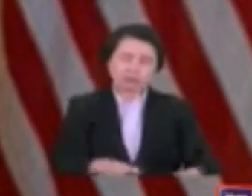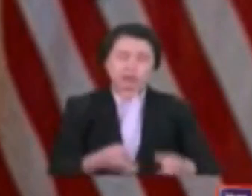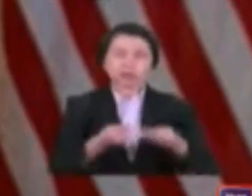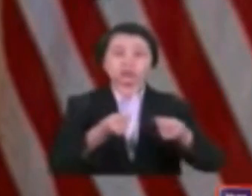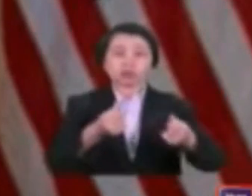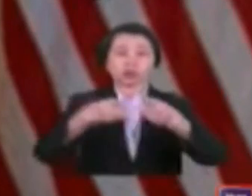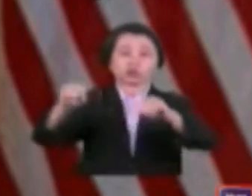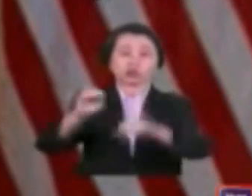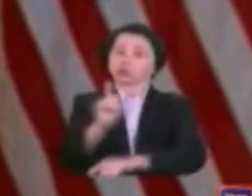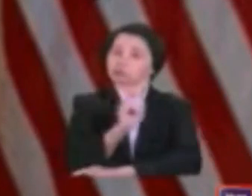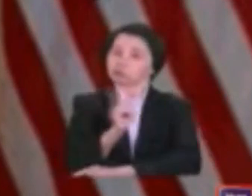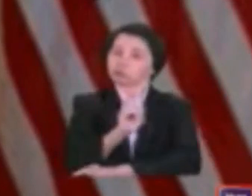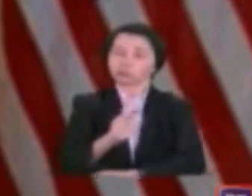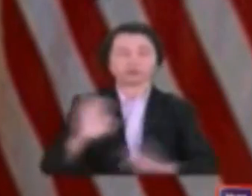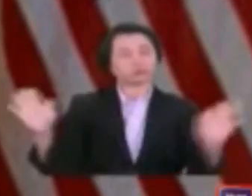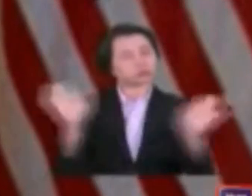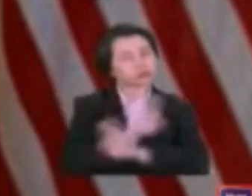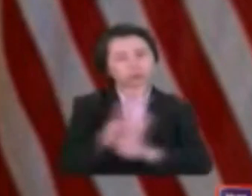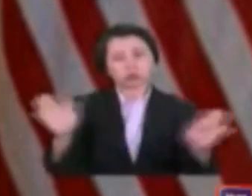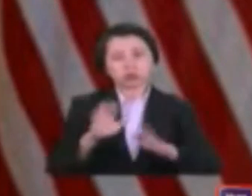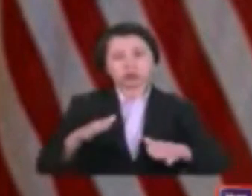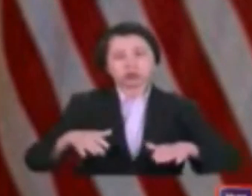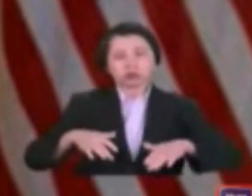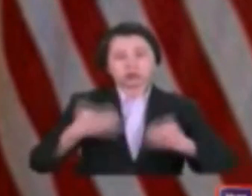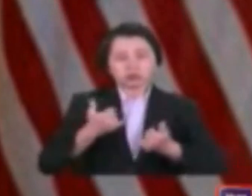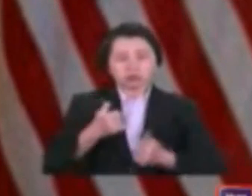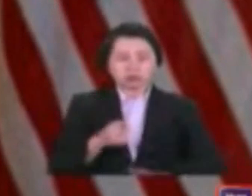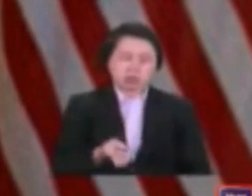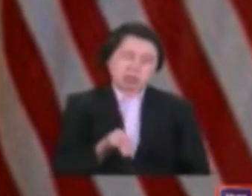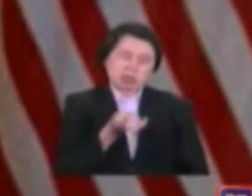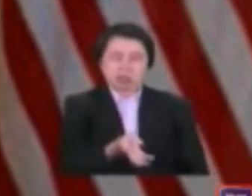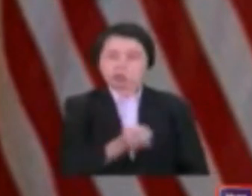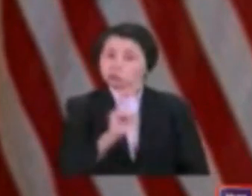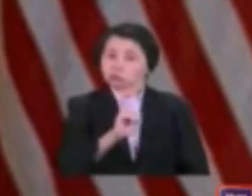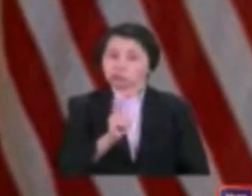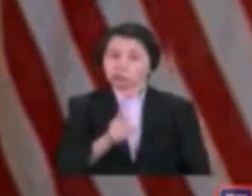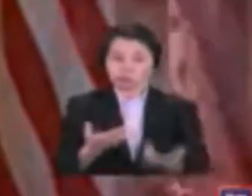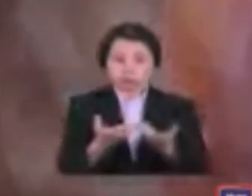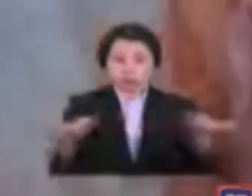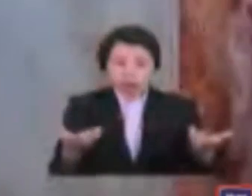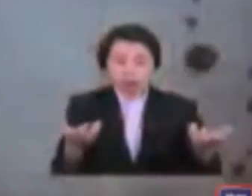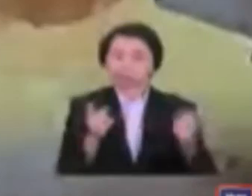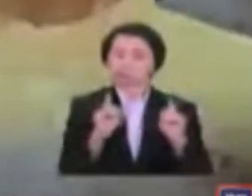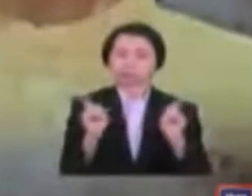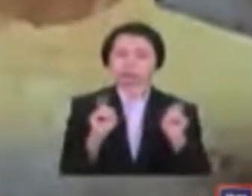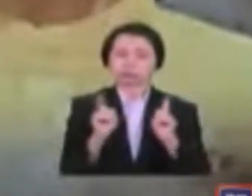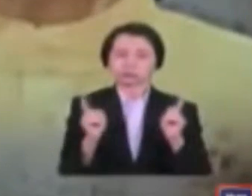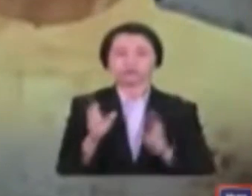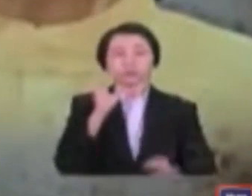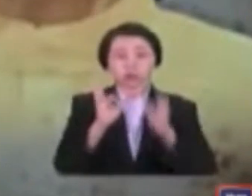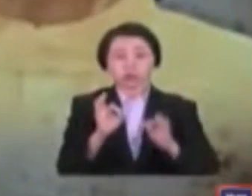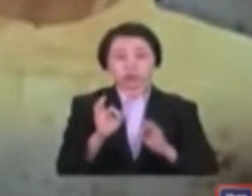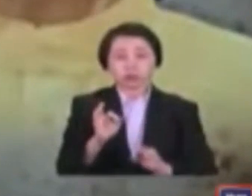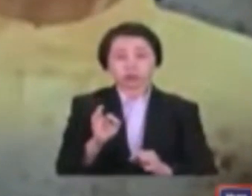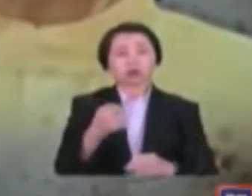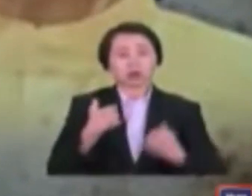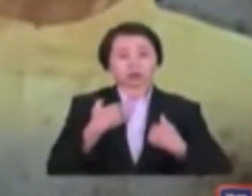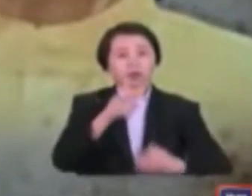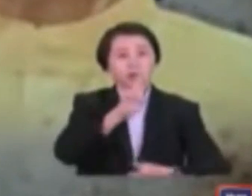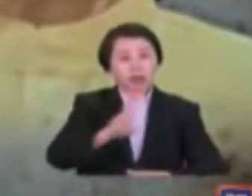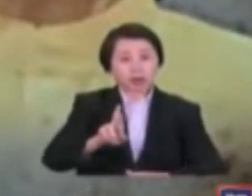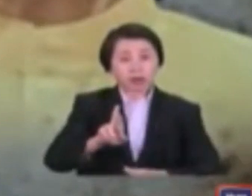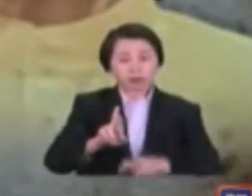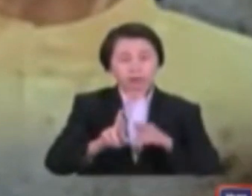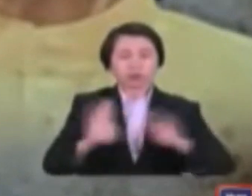tergadai. Jangan sesekali mudah dipicit sehingga terbelah dua. Kalau beragama,